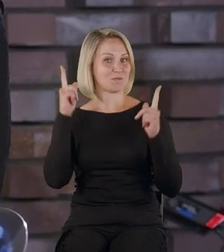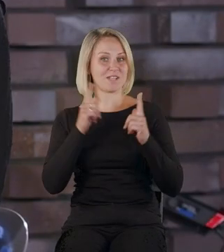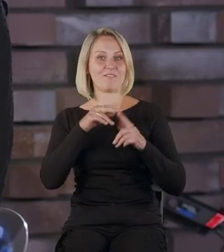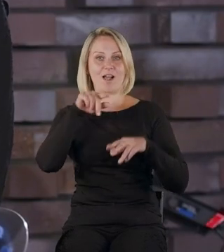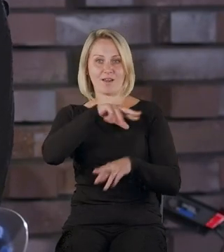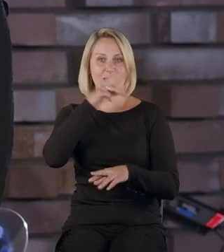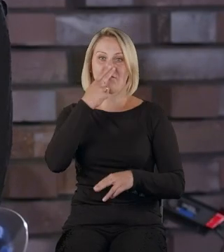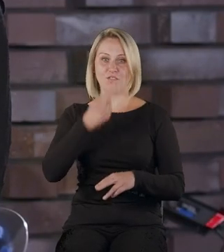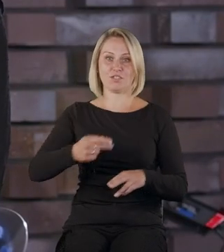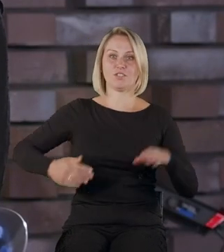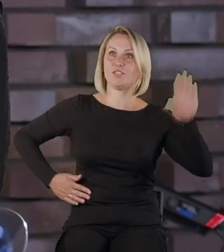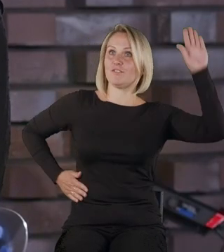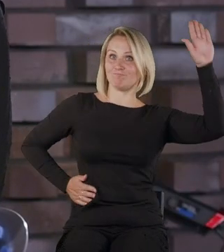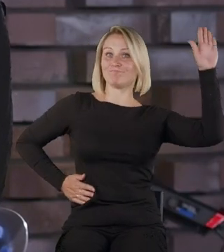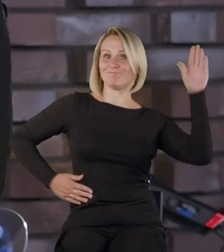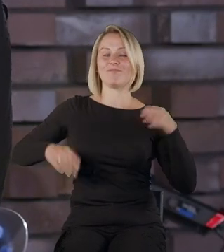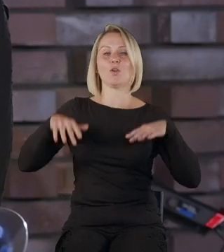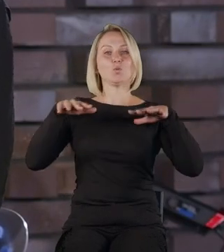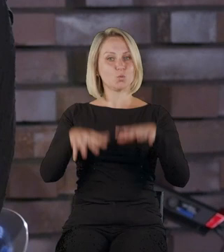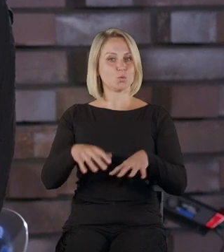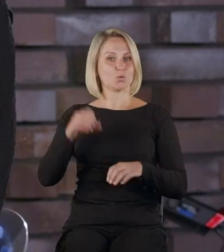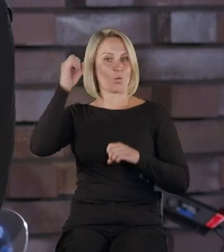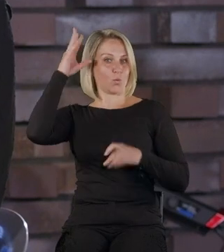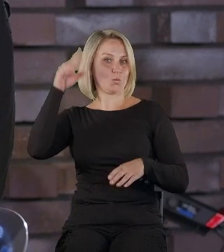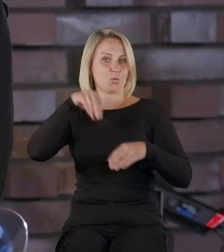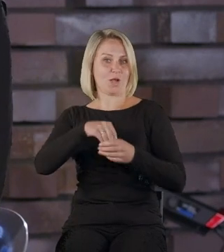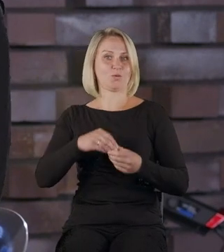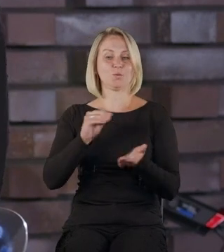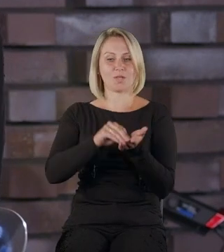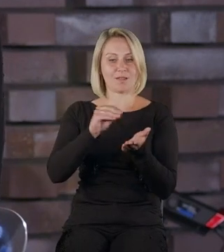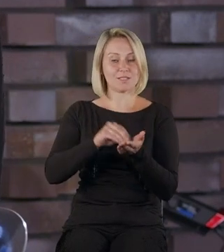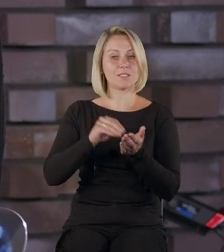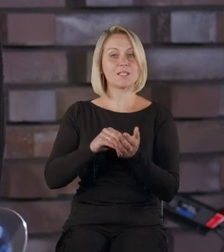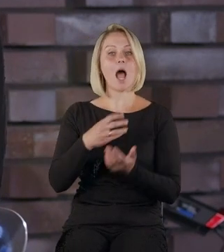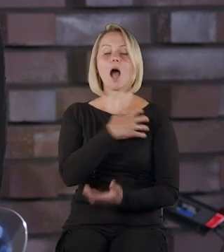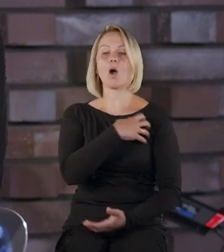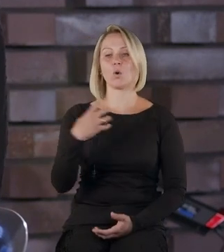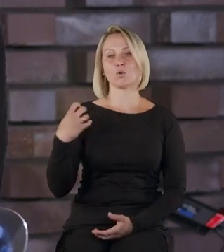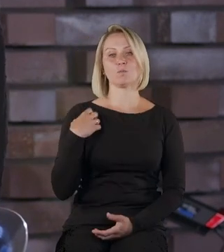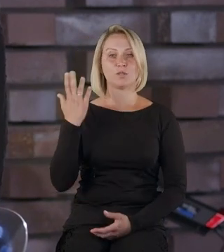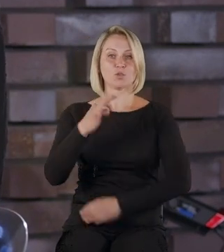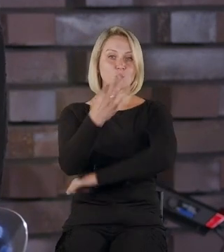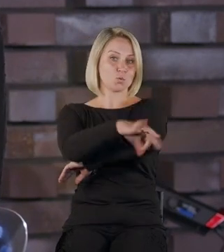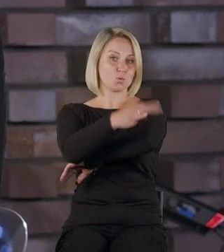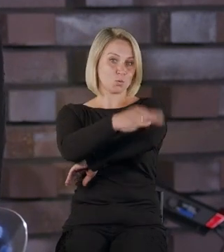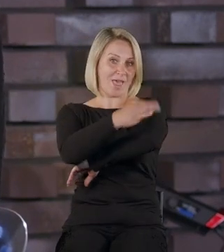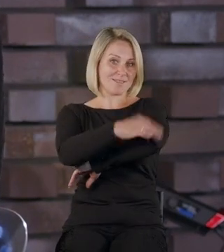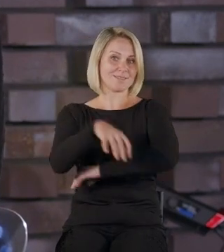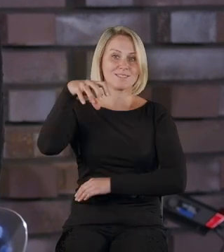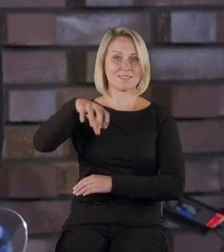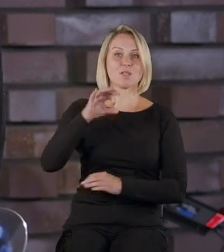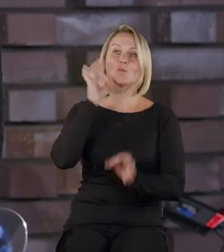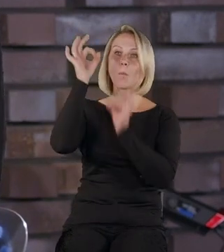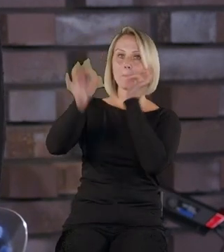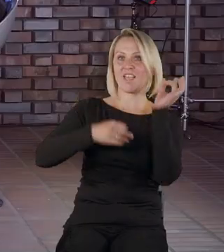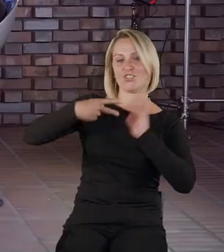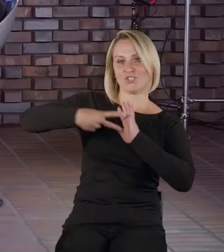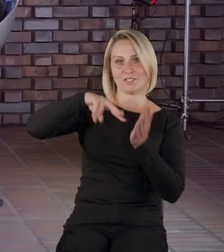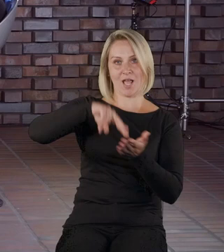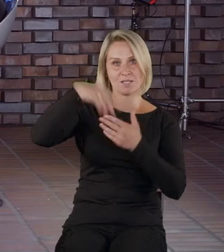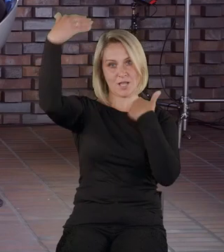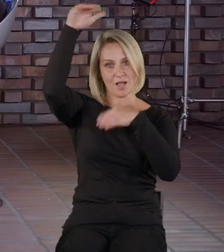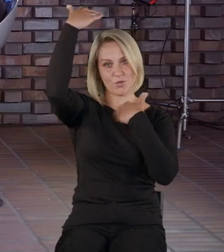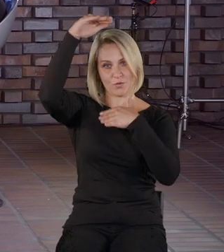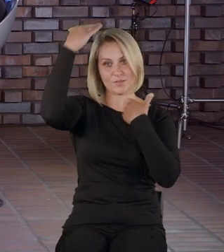świecie folkloru marka, silnie osadzona w tradycji naszego regionu. Gospodarzem festiwalu jest Studencki Zespół Pieśni i Tańca Katowice, działający w